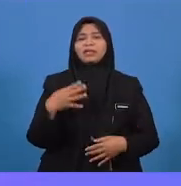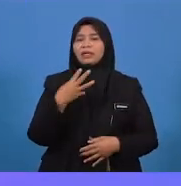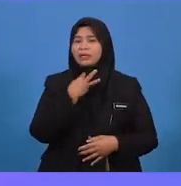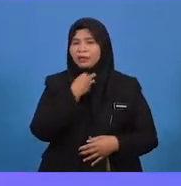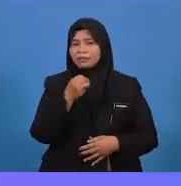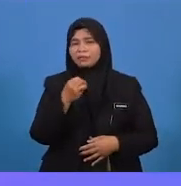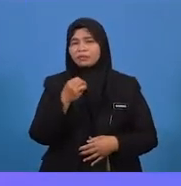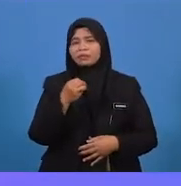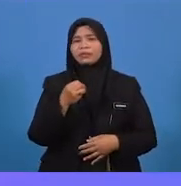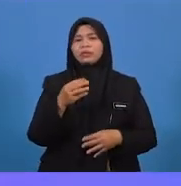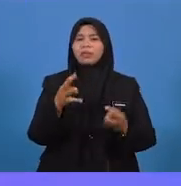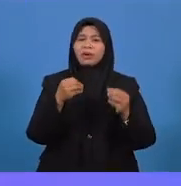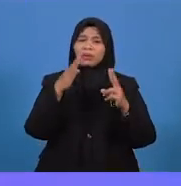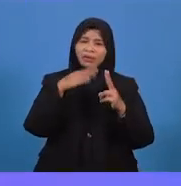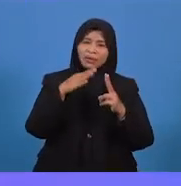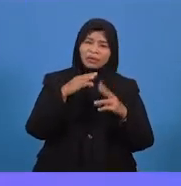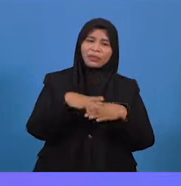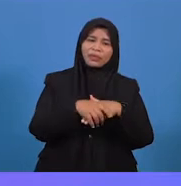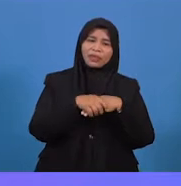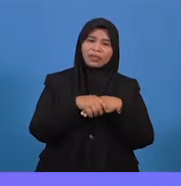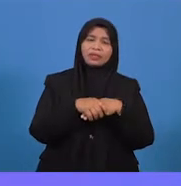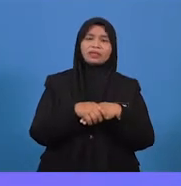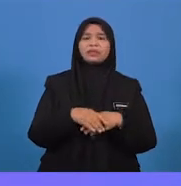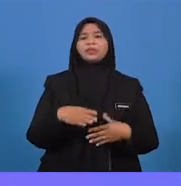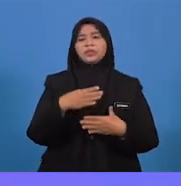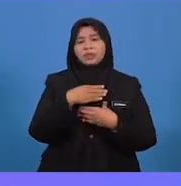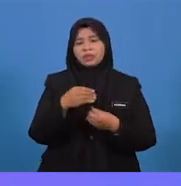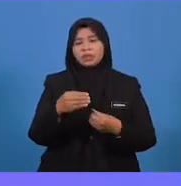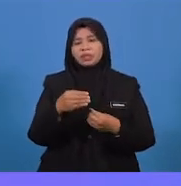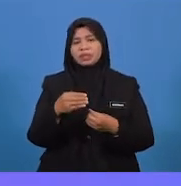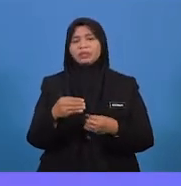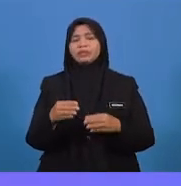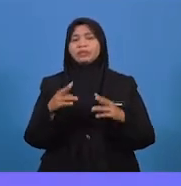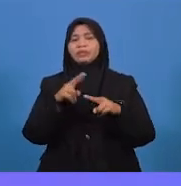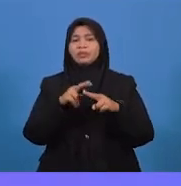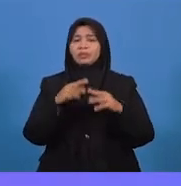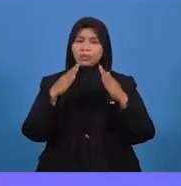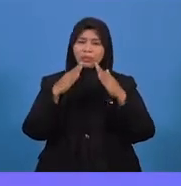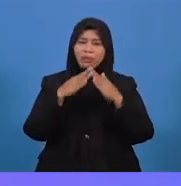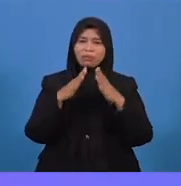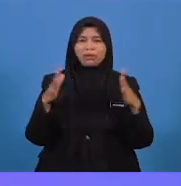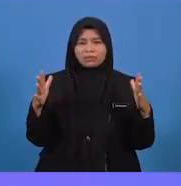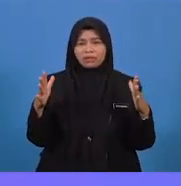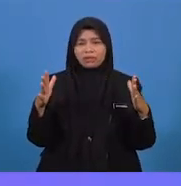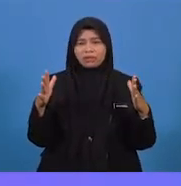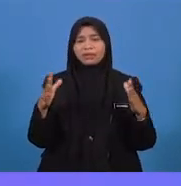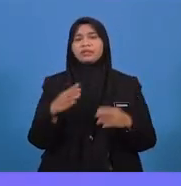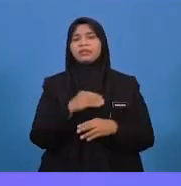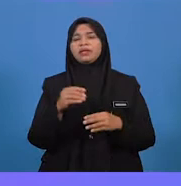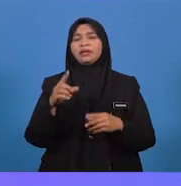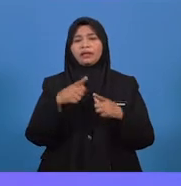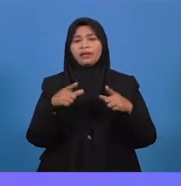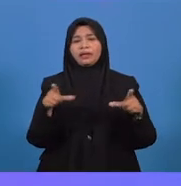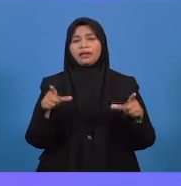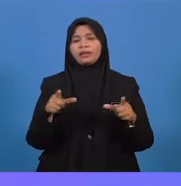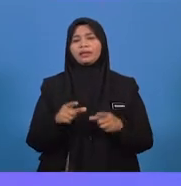nafsu seperti hendak berkahwin, mempunyai hobi, ingin mempunyai tempat tinggal yang besar dan selesa serta